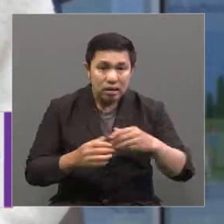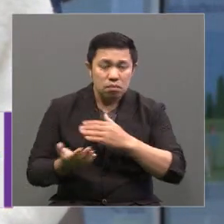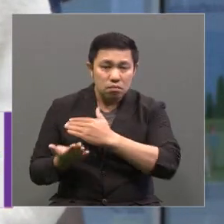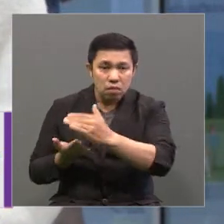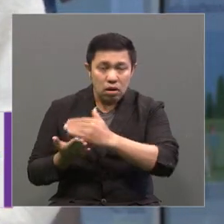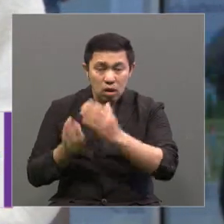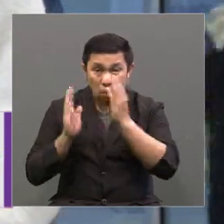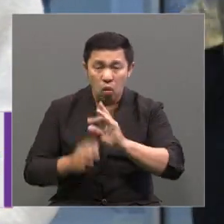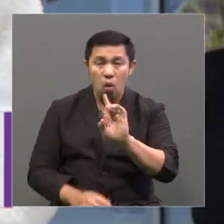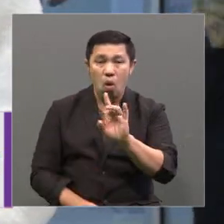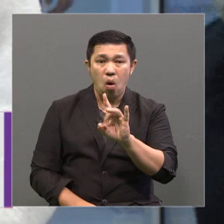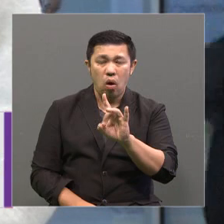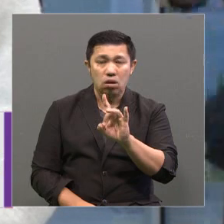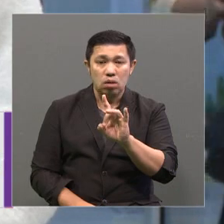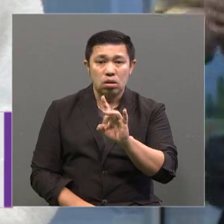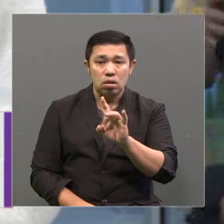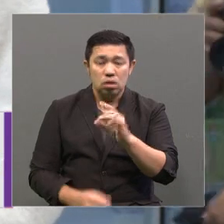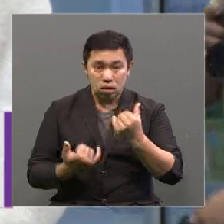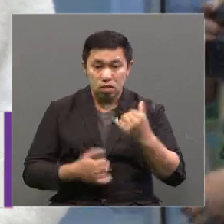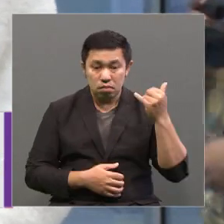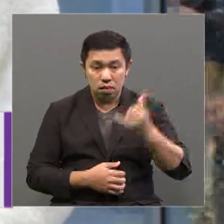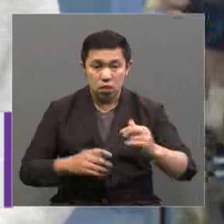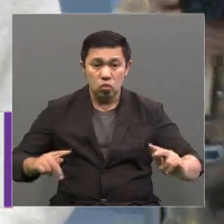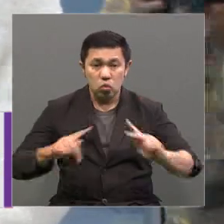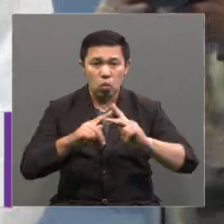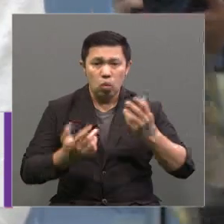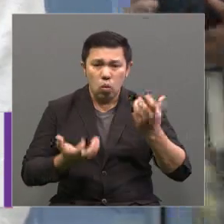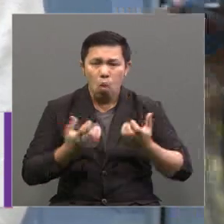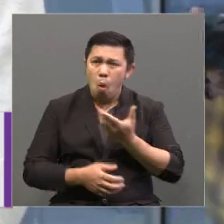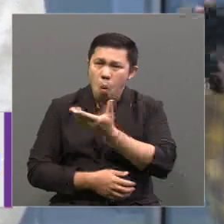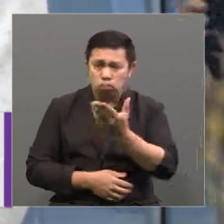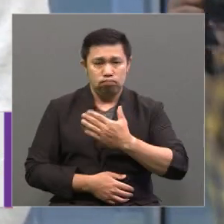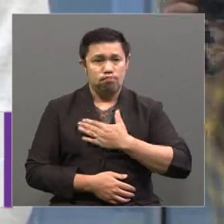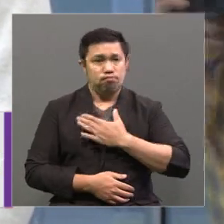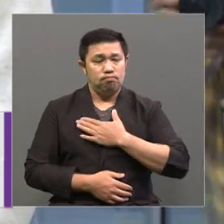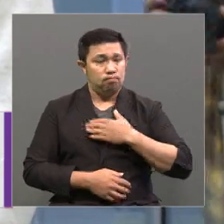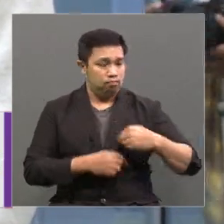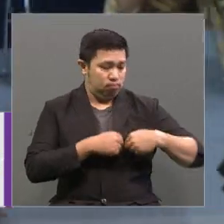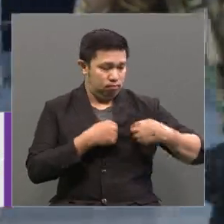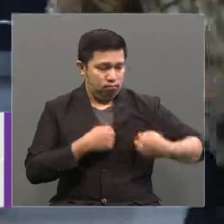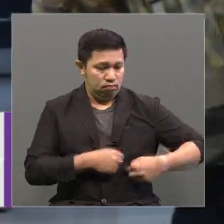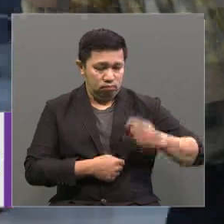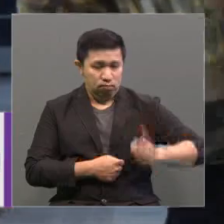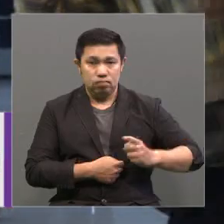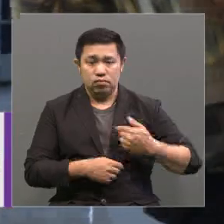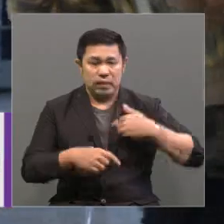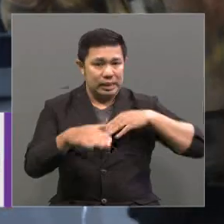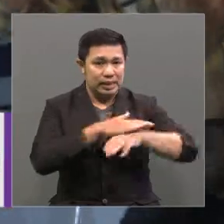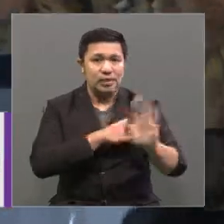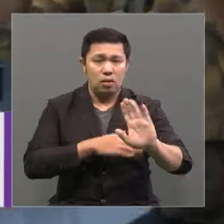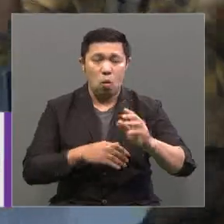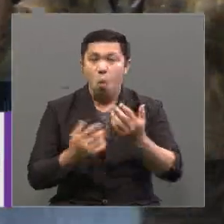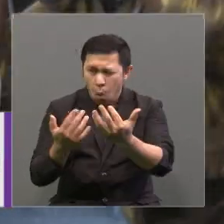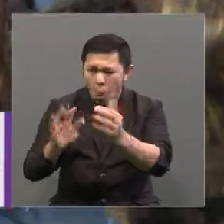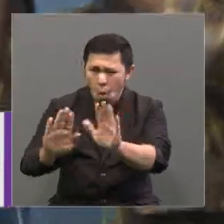ำระอยู่อีก100คนแล้วบอกว่าที่มากระทรวงยุติธรรมวันนี้เนี่ยก็เพื่อต้องการแสดงความบริสุทธิ์ใจยืนยันว่าไม่หนีขอเวลา